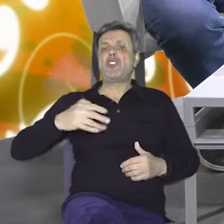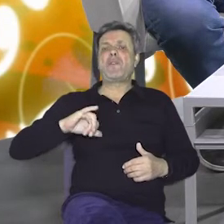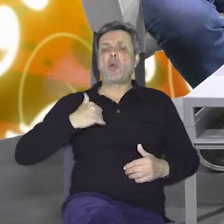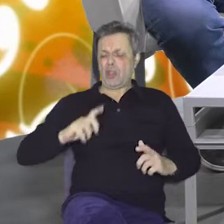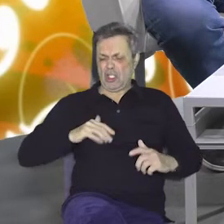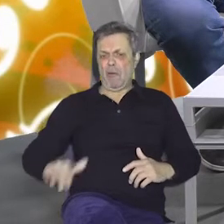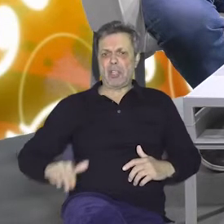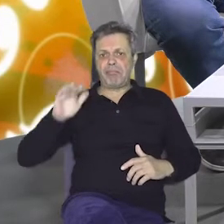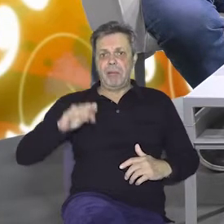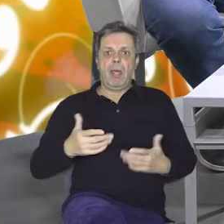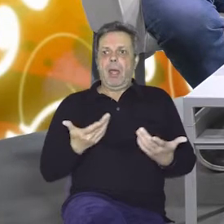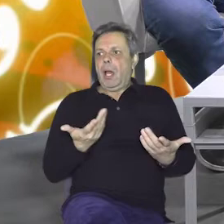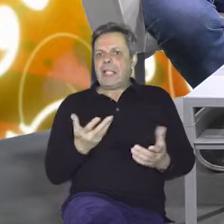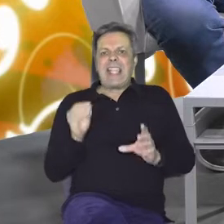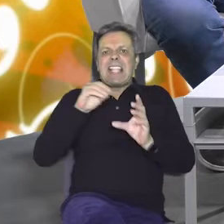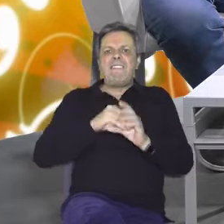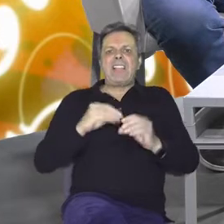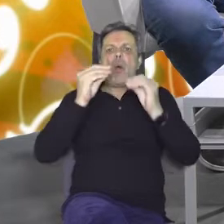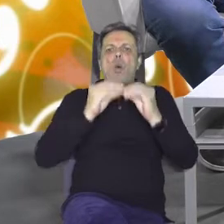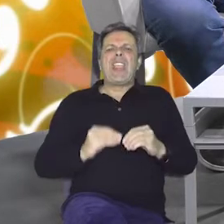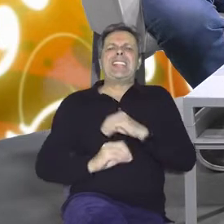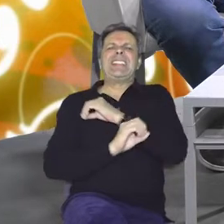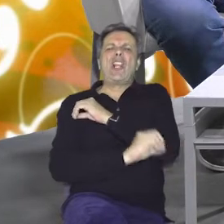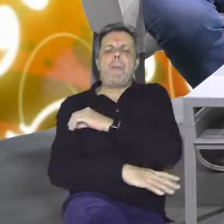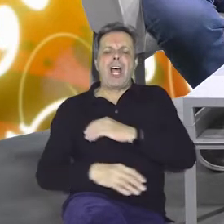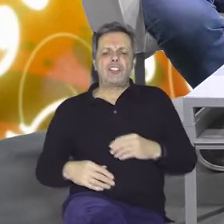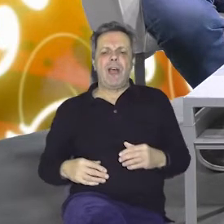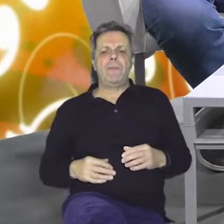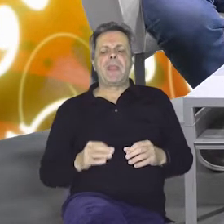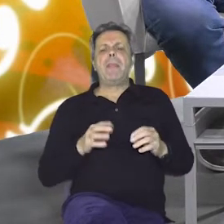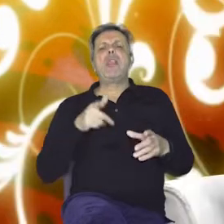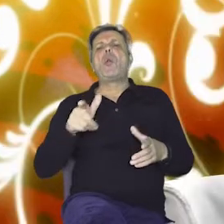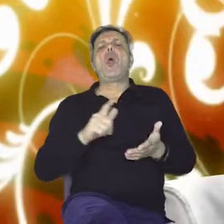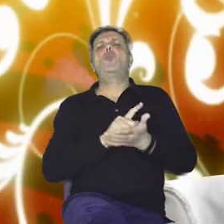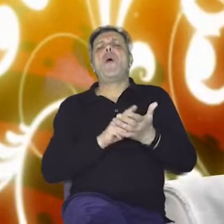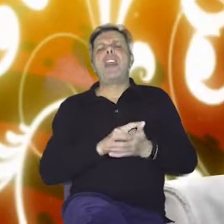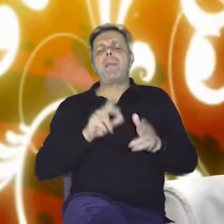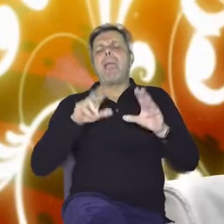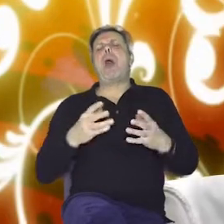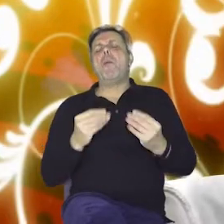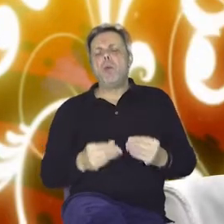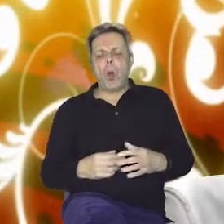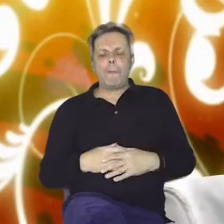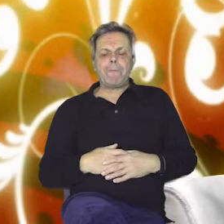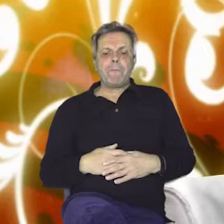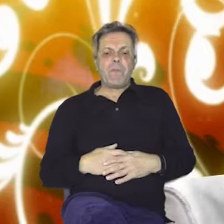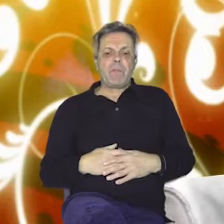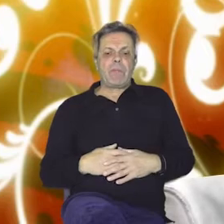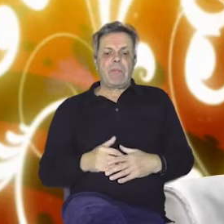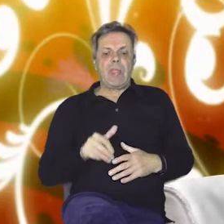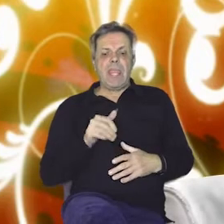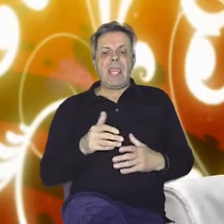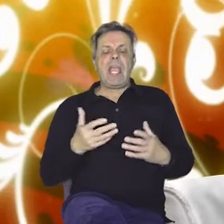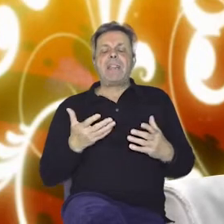kad ih stavljate u kontekst siromaštva, mislim, jer niko nije u to doba imao puno i nešto, i kad toliku